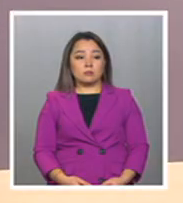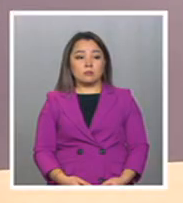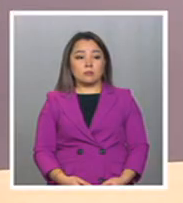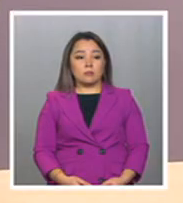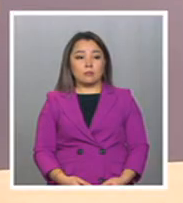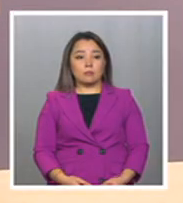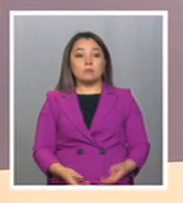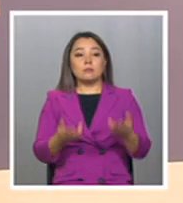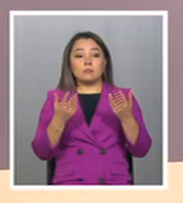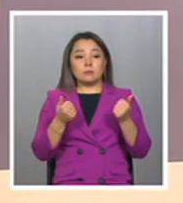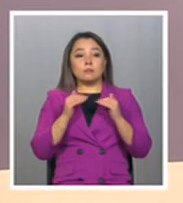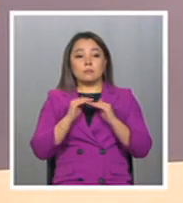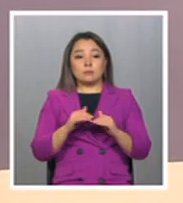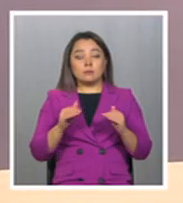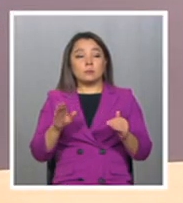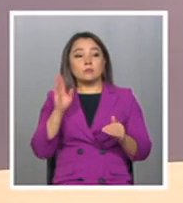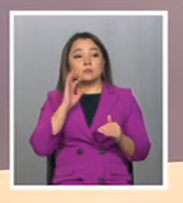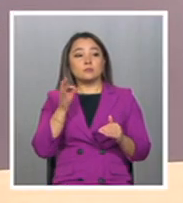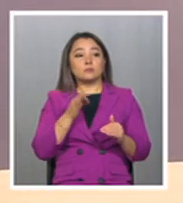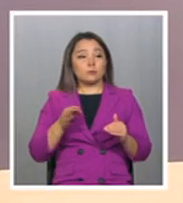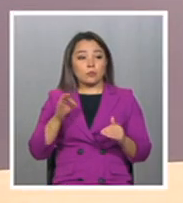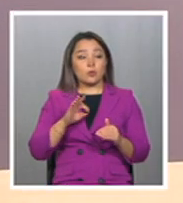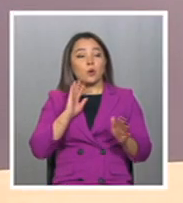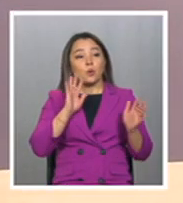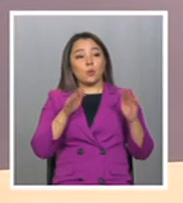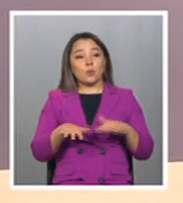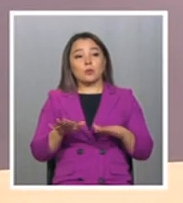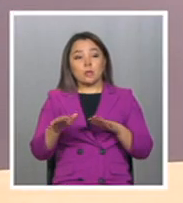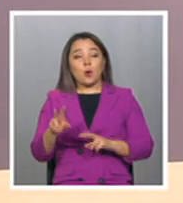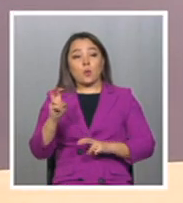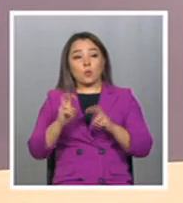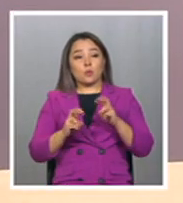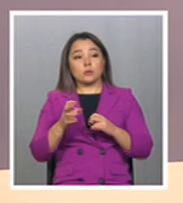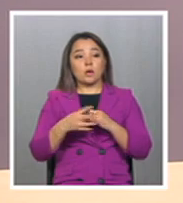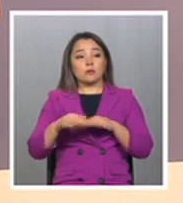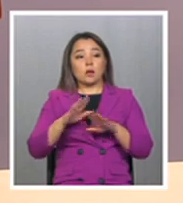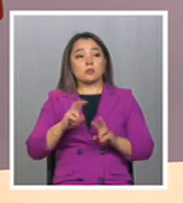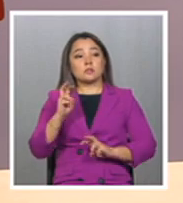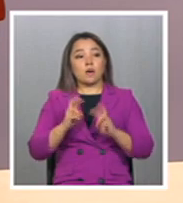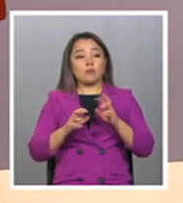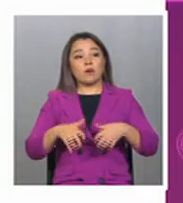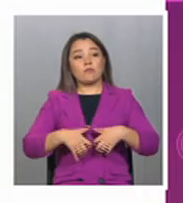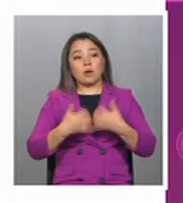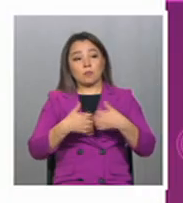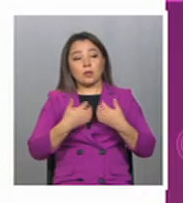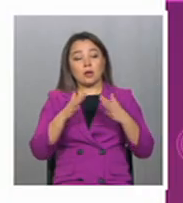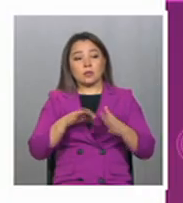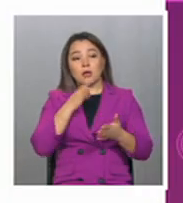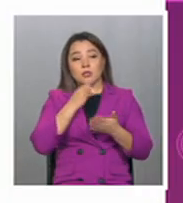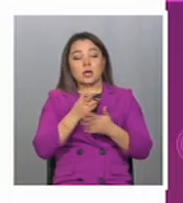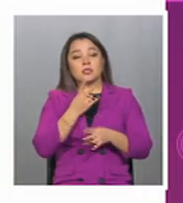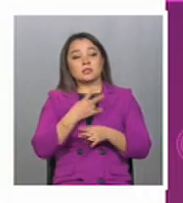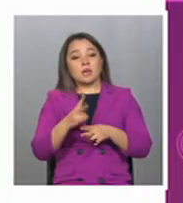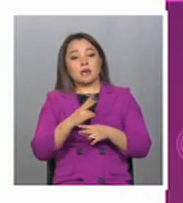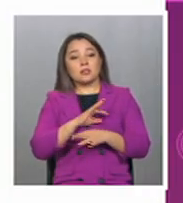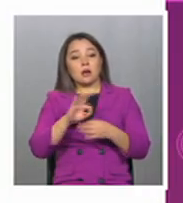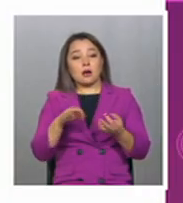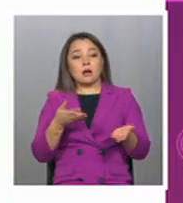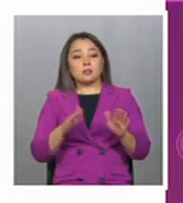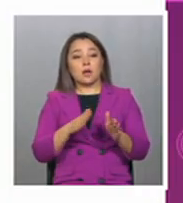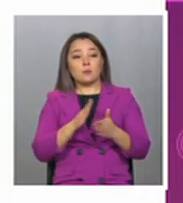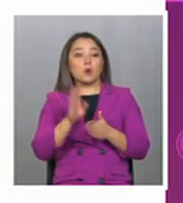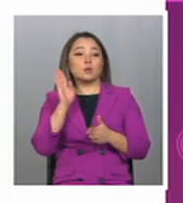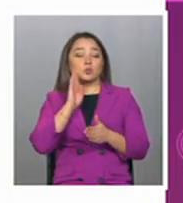Я, балалар, өзен көлдер, өндіріс орындары, зауыт фабрикалардан шыққан зиянды қалдықтардың